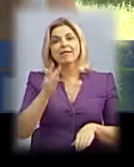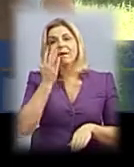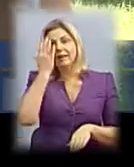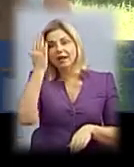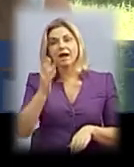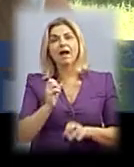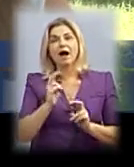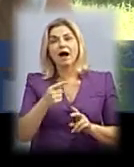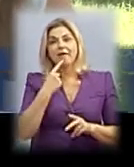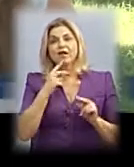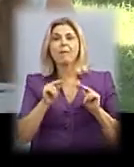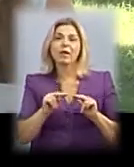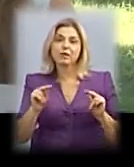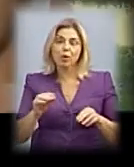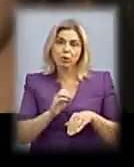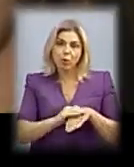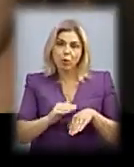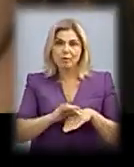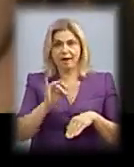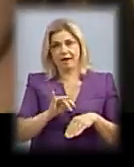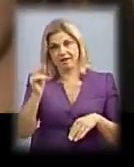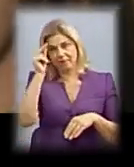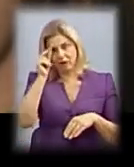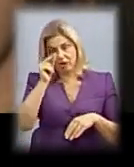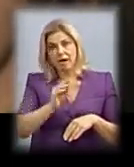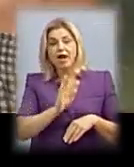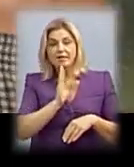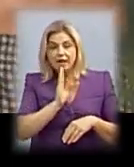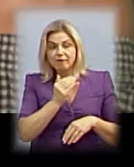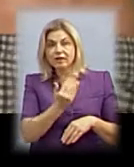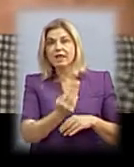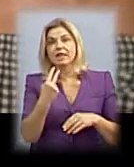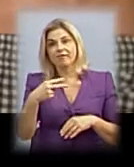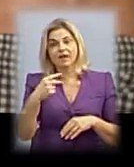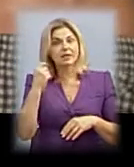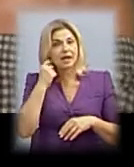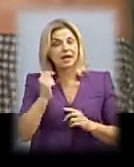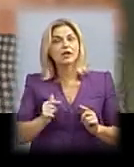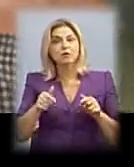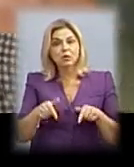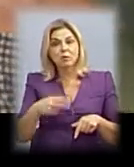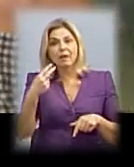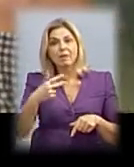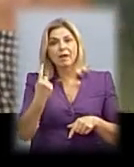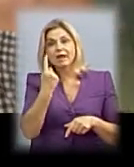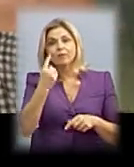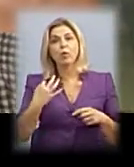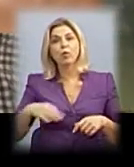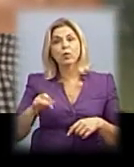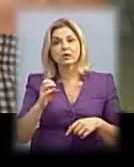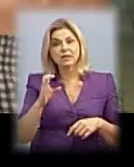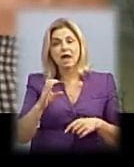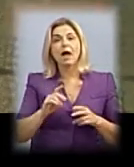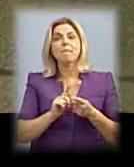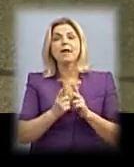як педагоги добрі і навчання. Мирославі Буняк 20 років. Вступила на перший курс. Спеціальність – перекладач з